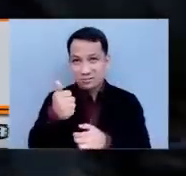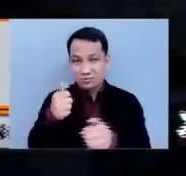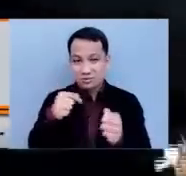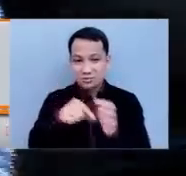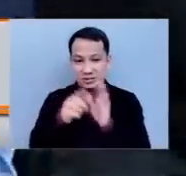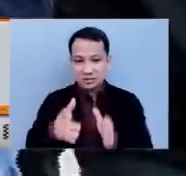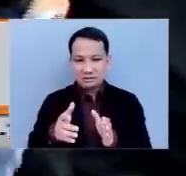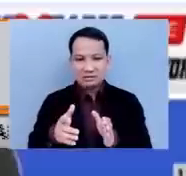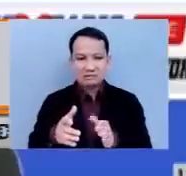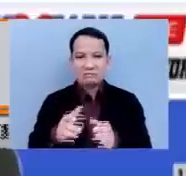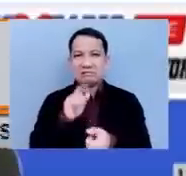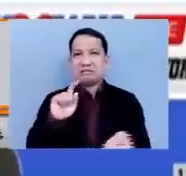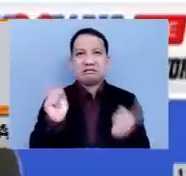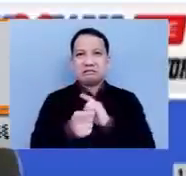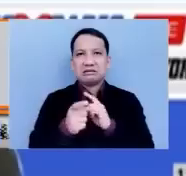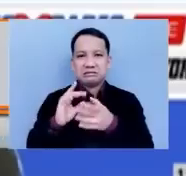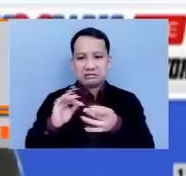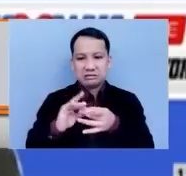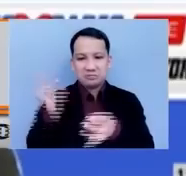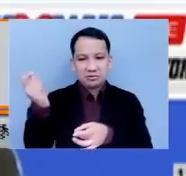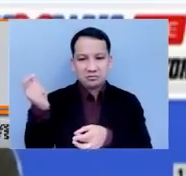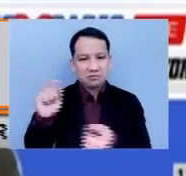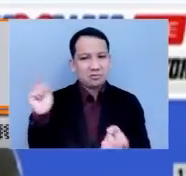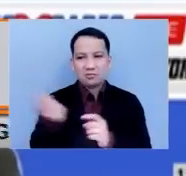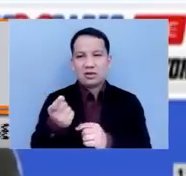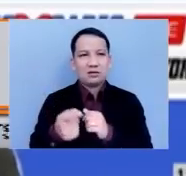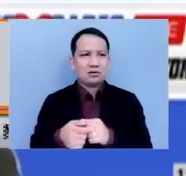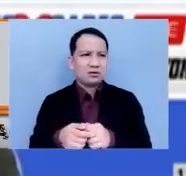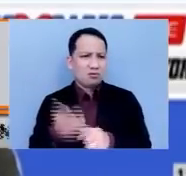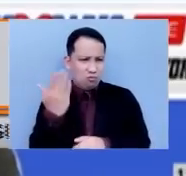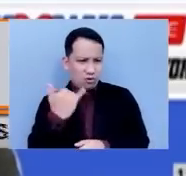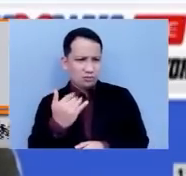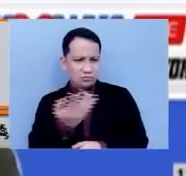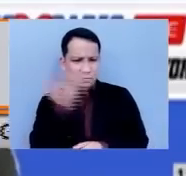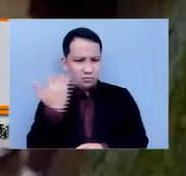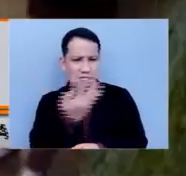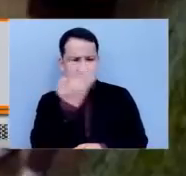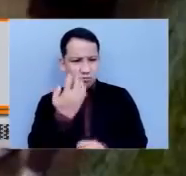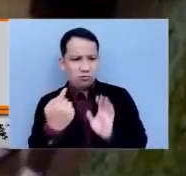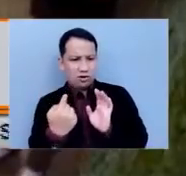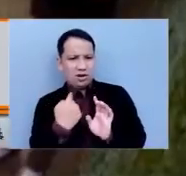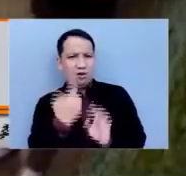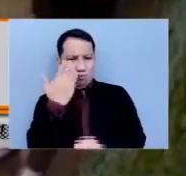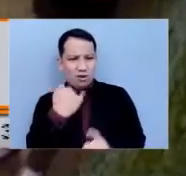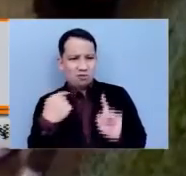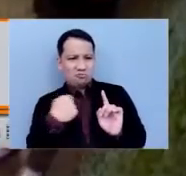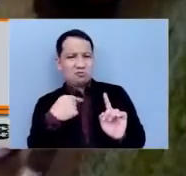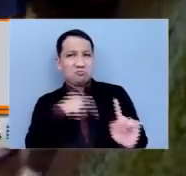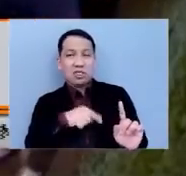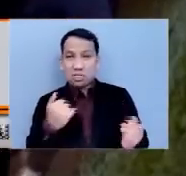mga testimonya. Dati pa kinuwestiyon ni Teves ang umano'y pagdidiin sa kanya sa krimen ni Remulla. Kaya hamon niya ngayon sa